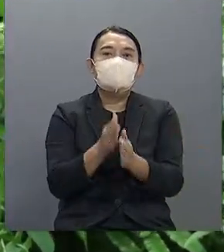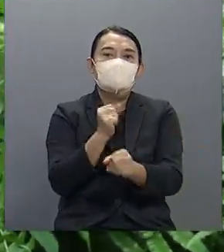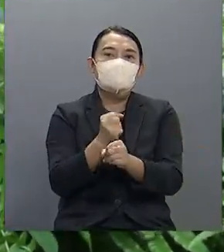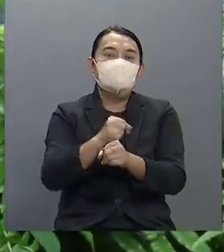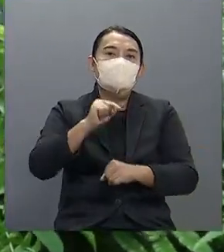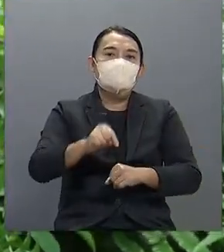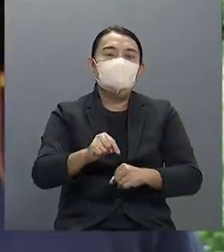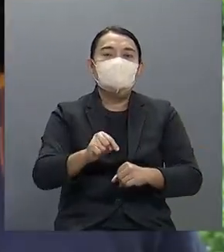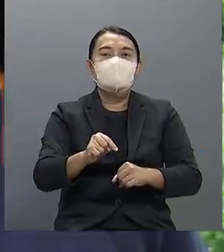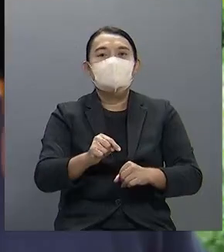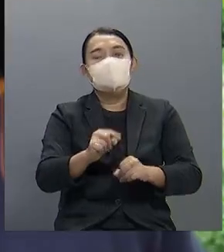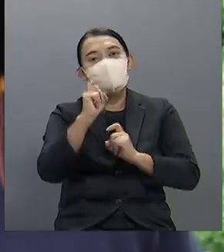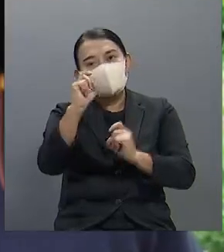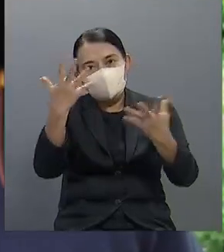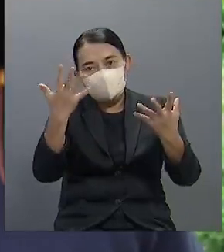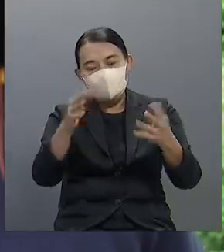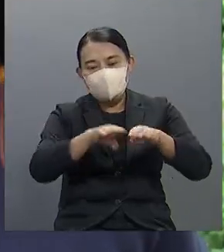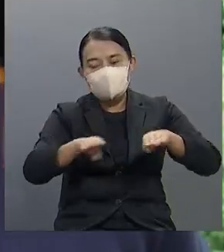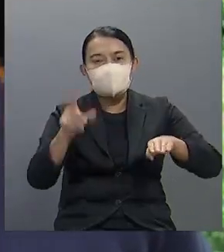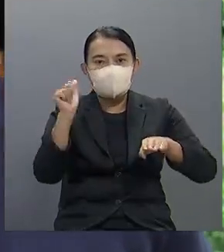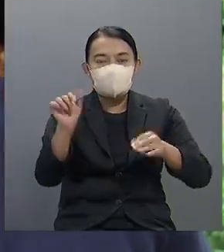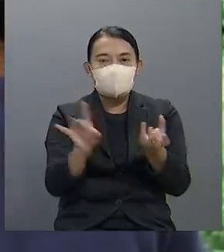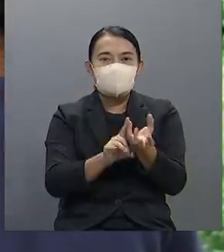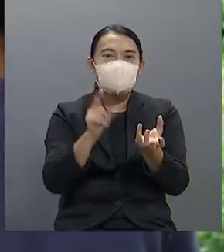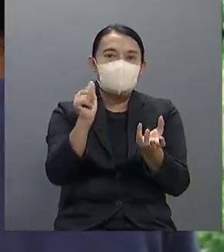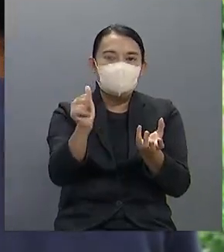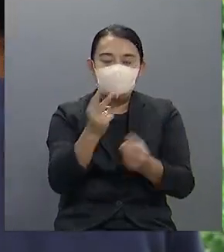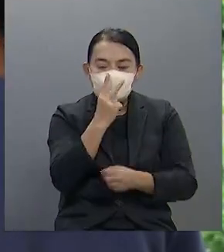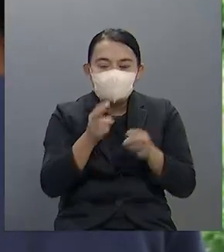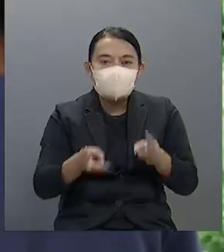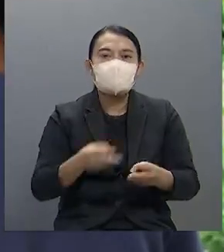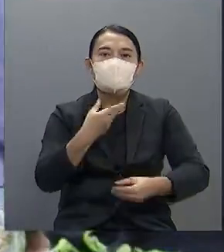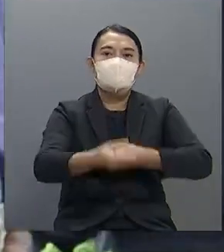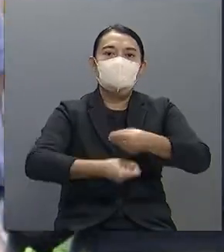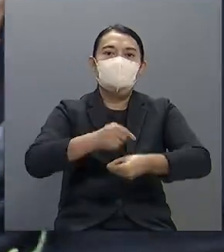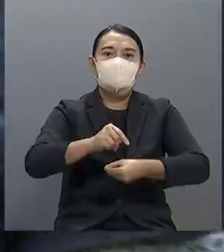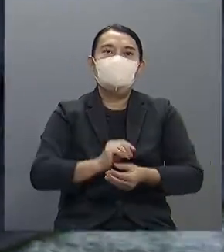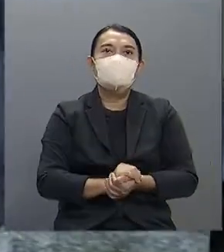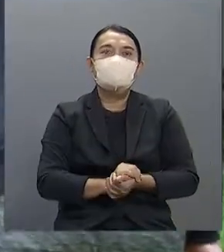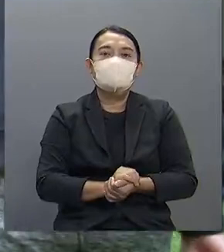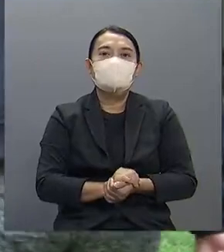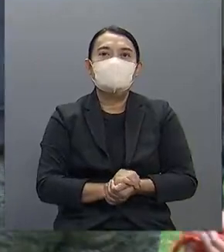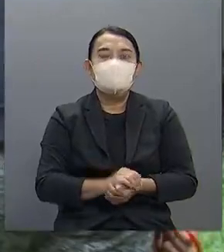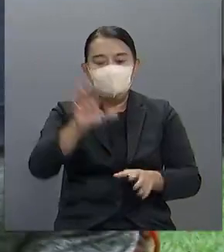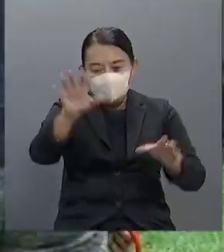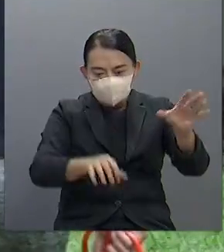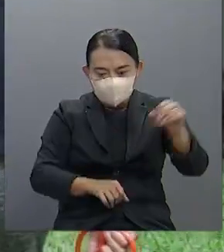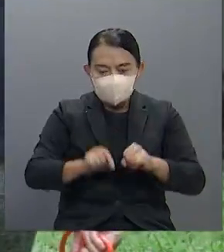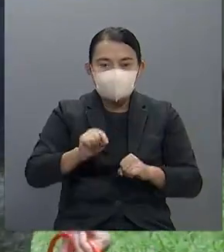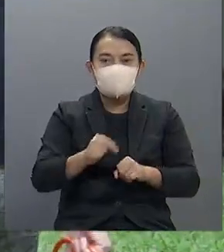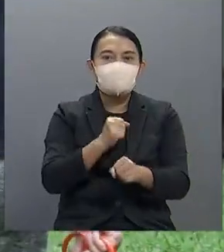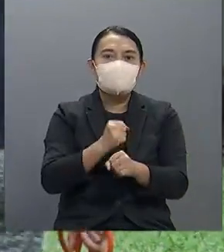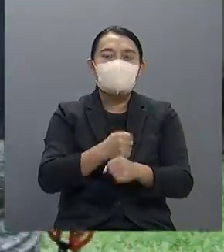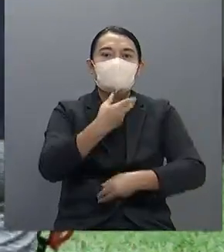มีมาตรฐานแล้วเนี่ยนะครับเรามองเรื่องช่องทางการขายเรานำเกษตรผสมผสานเกษตรพื้นบ้านบ้านทุ่งกระโปรงไปขายในจุดขายค